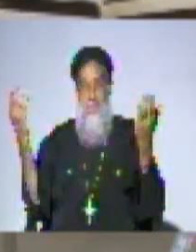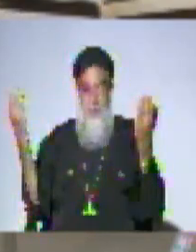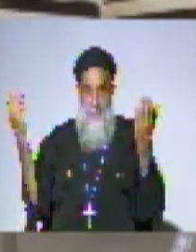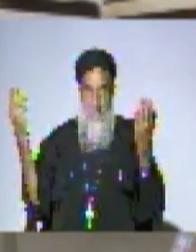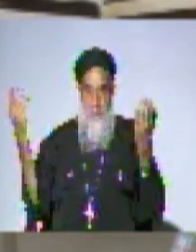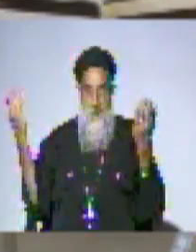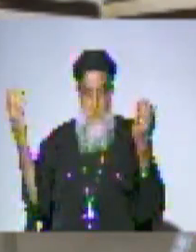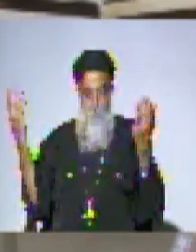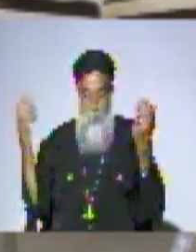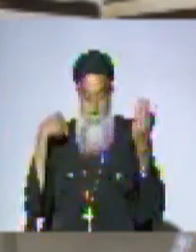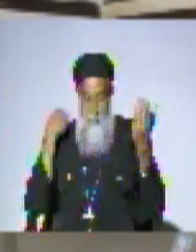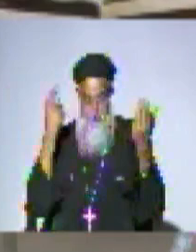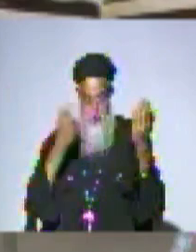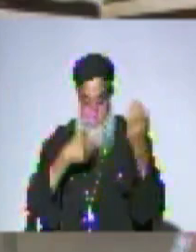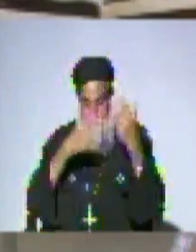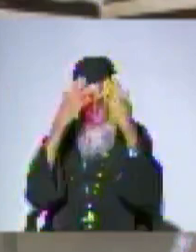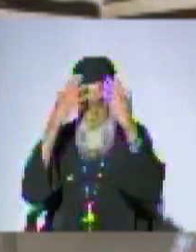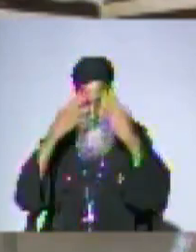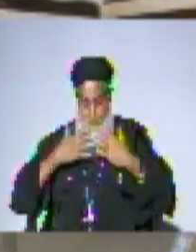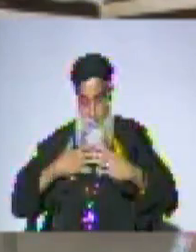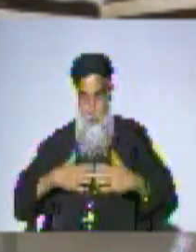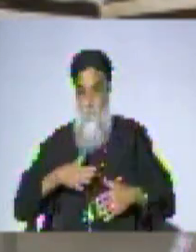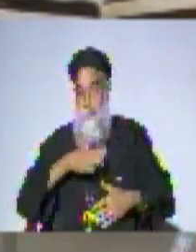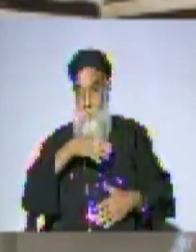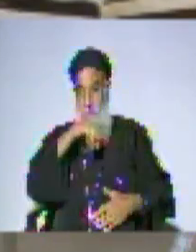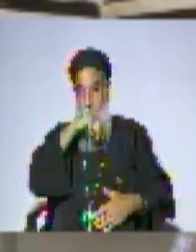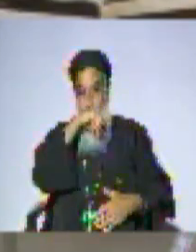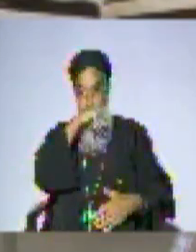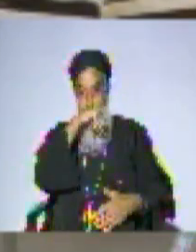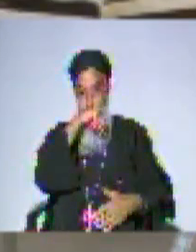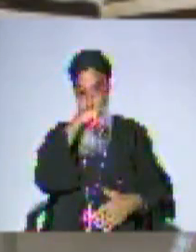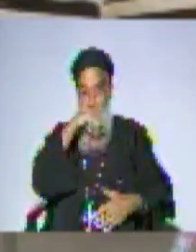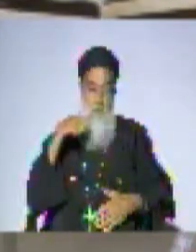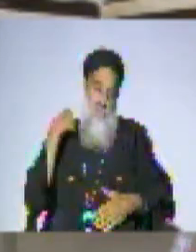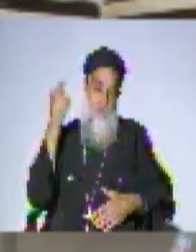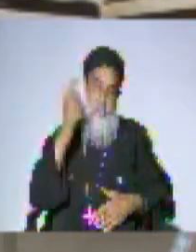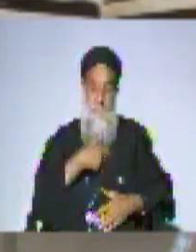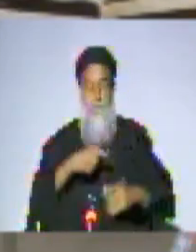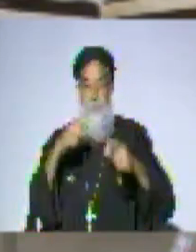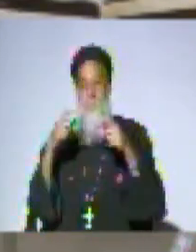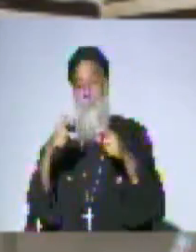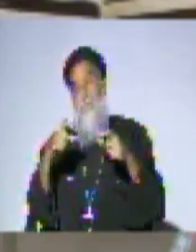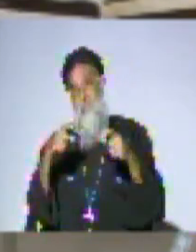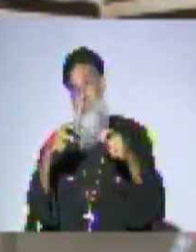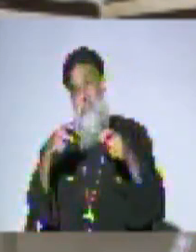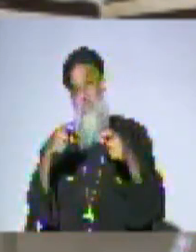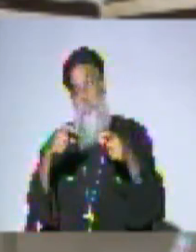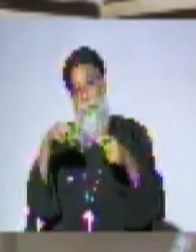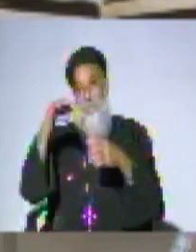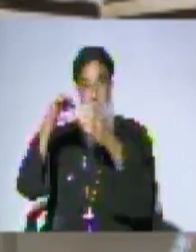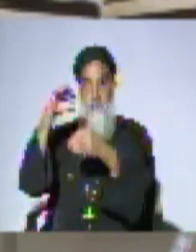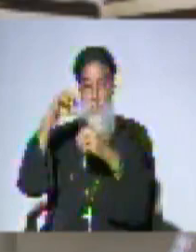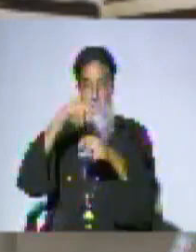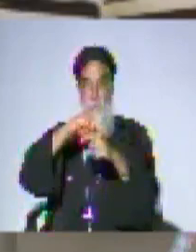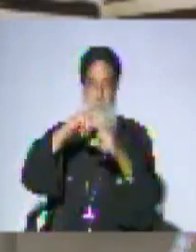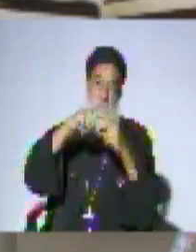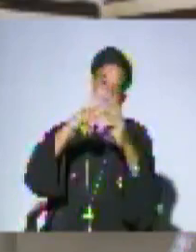وبيقدس الكاهن كما يقدس القرابين علشان يقدس